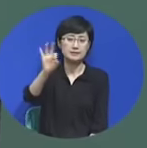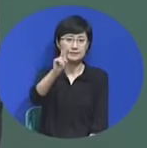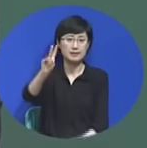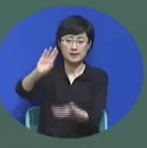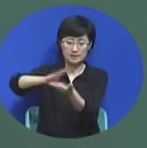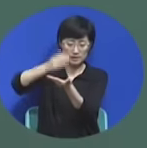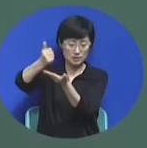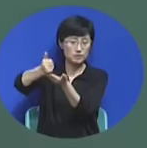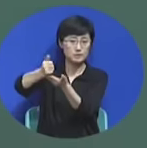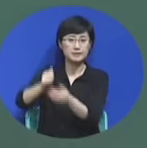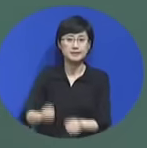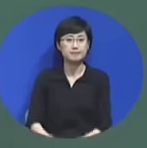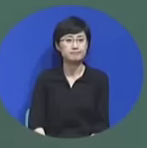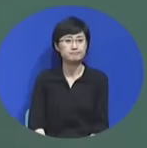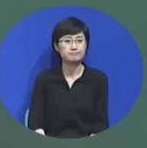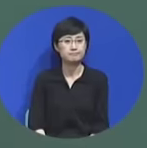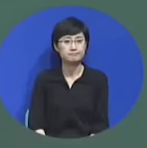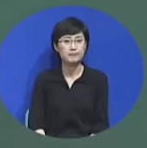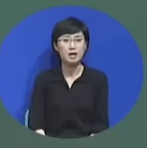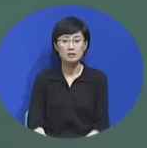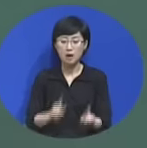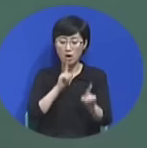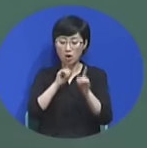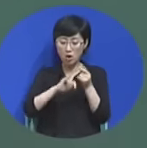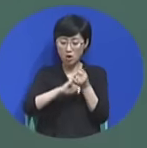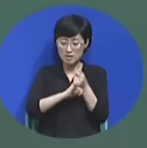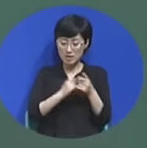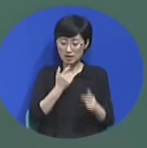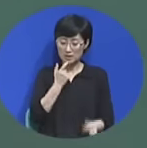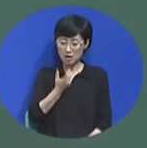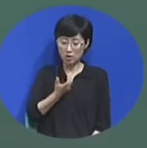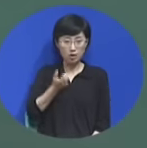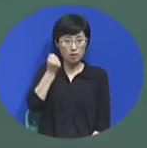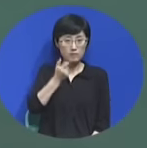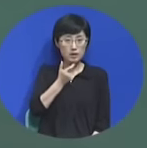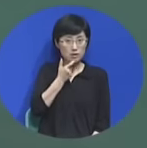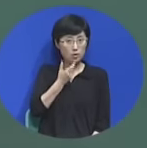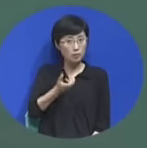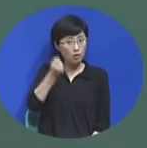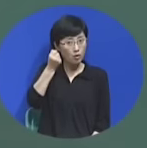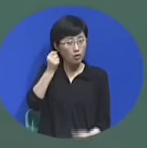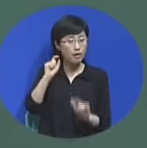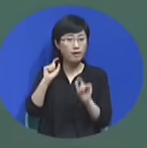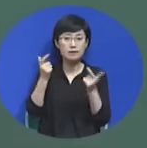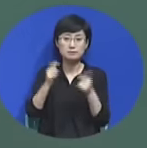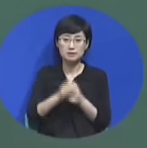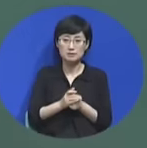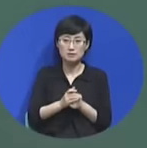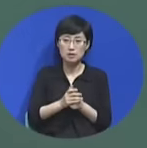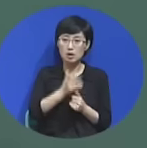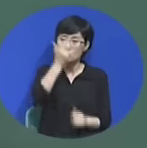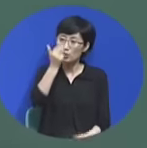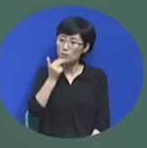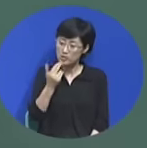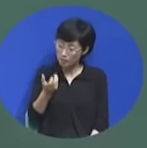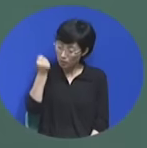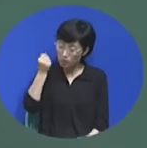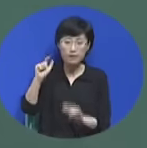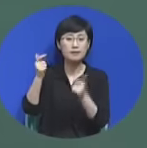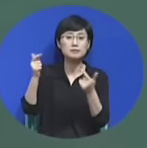그러면 이 언약은 야곱의 것도 아니고요. 其实这个应许也不是雅各的。 요셉의 것도